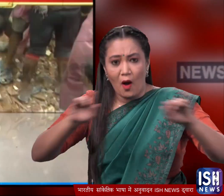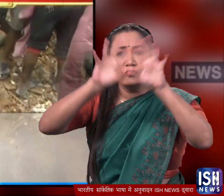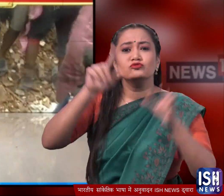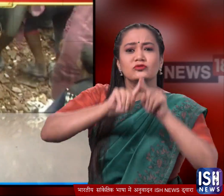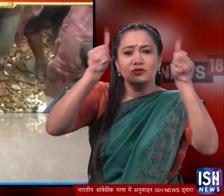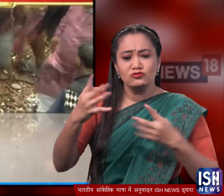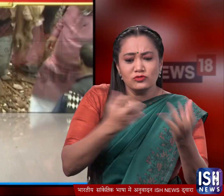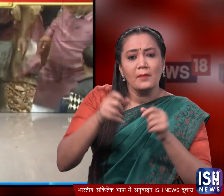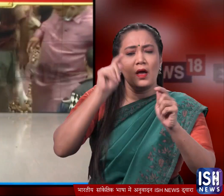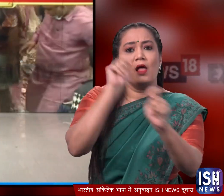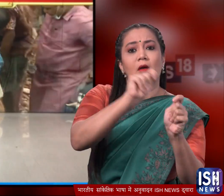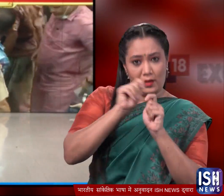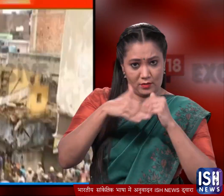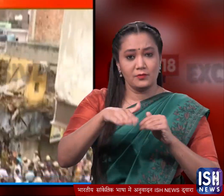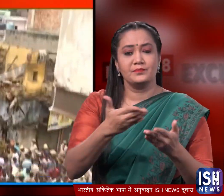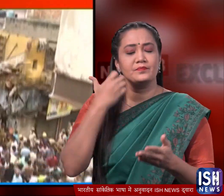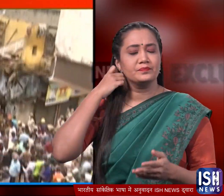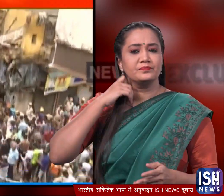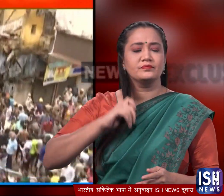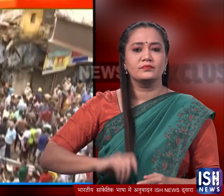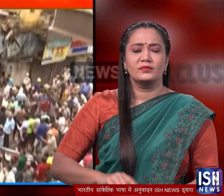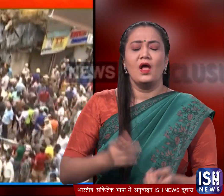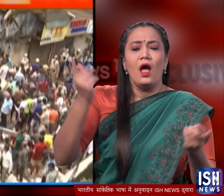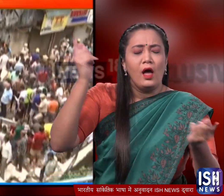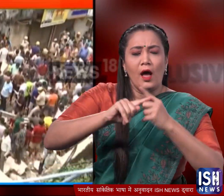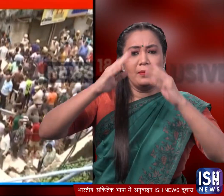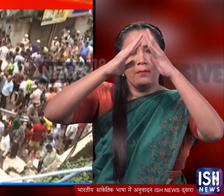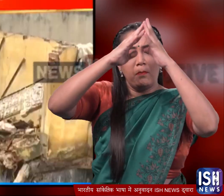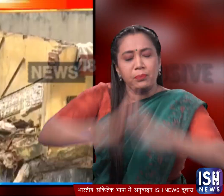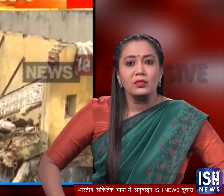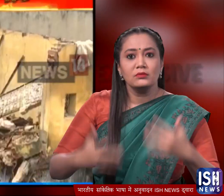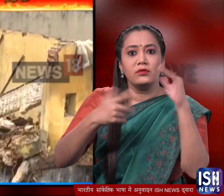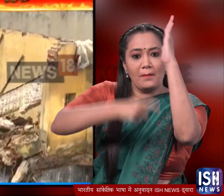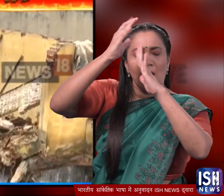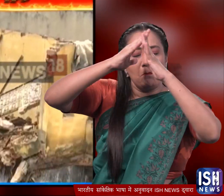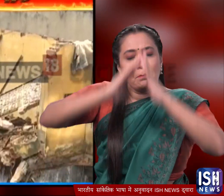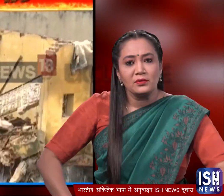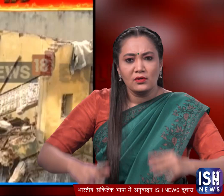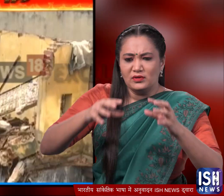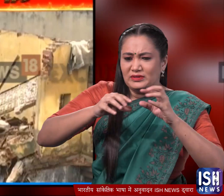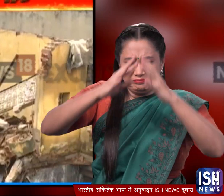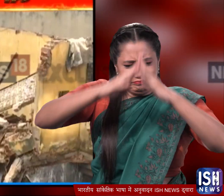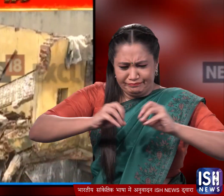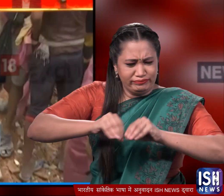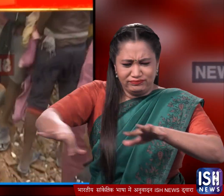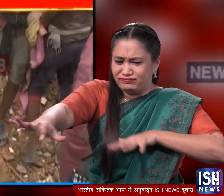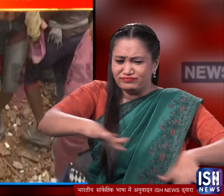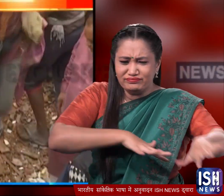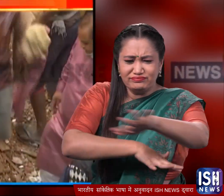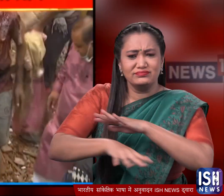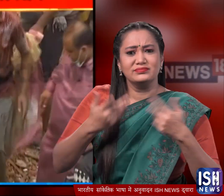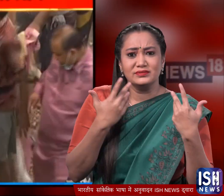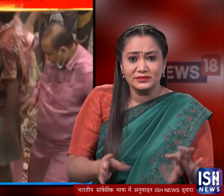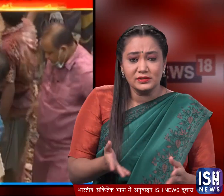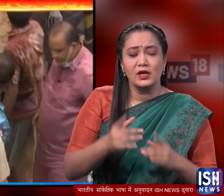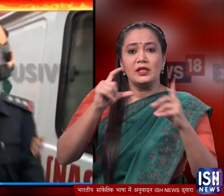में मरम्मत का काम चल रहा था। तभी वो इमारत ताश के पत्तों की तरह ढह गई और उसका मलबा चारों ओर फैल गया। हादसे की खबर